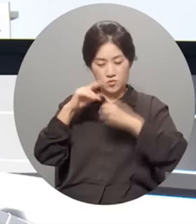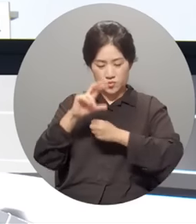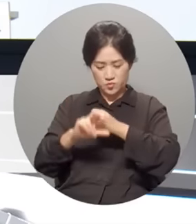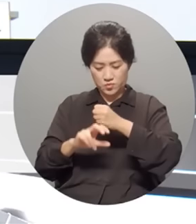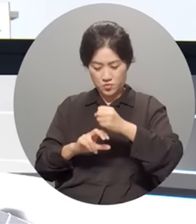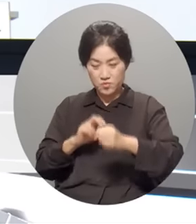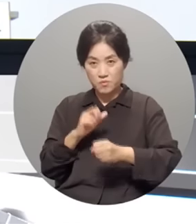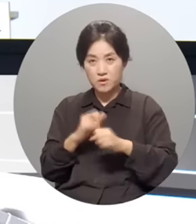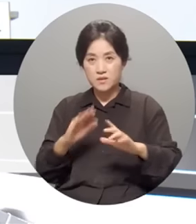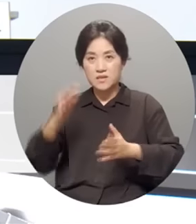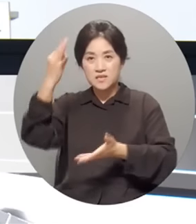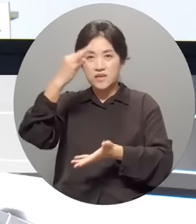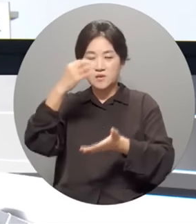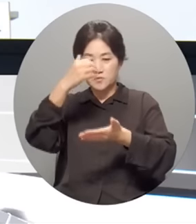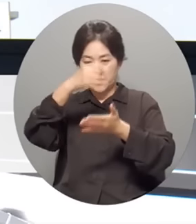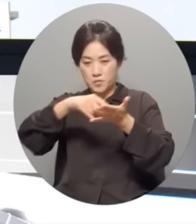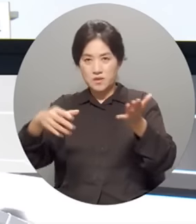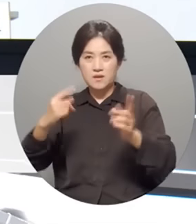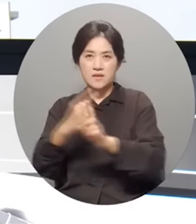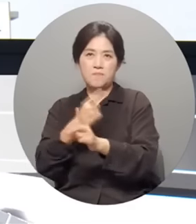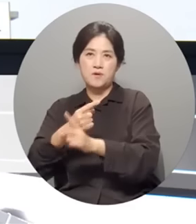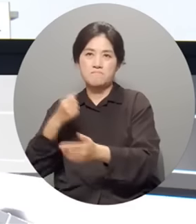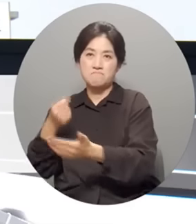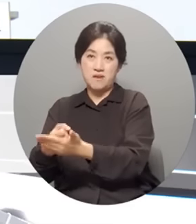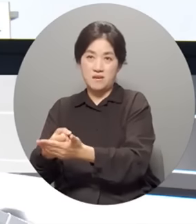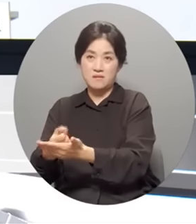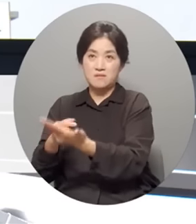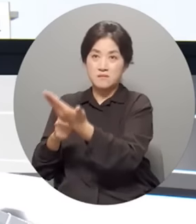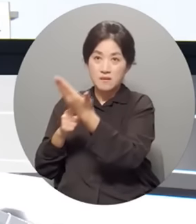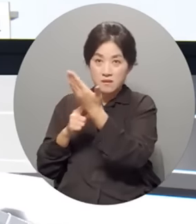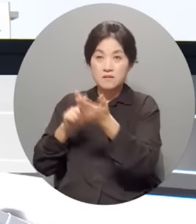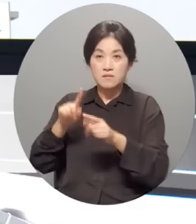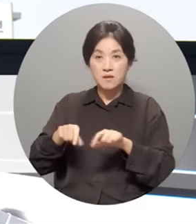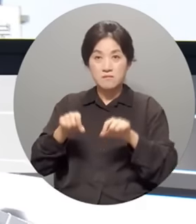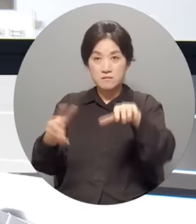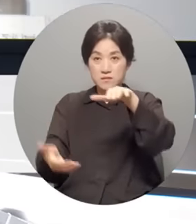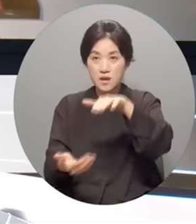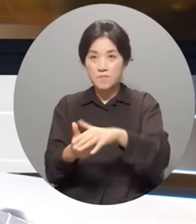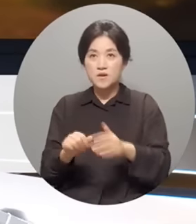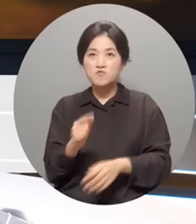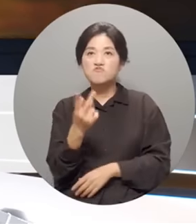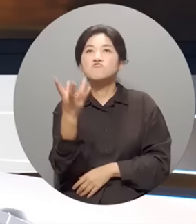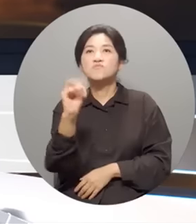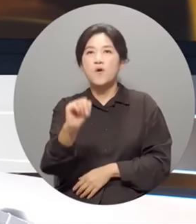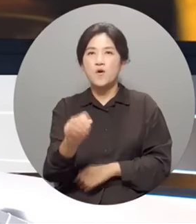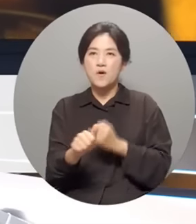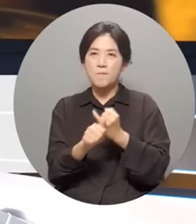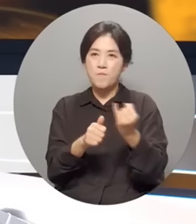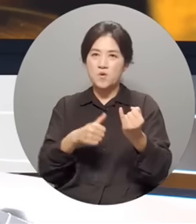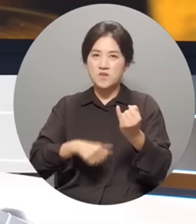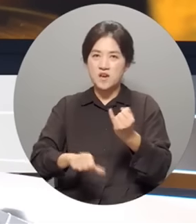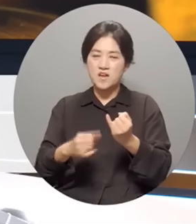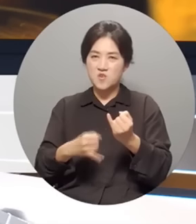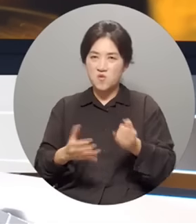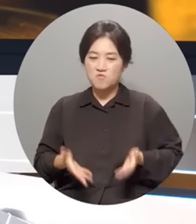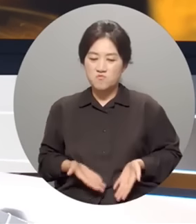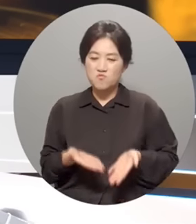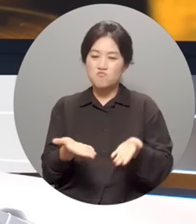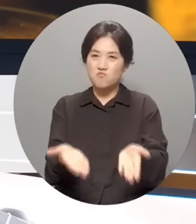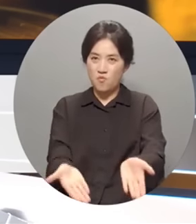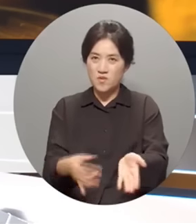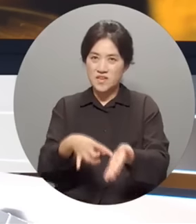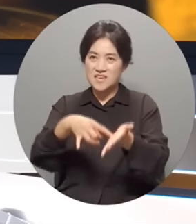만에 상속세 개편안을 내놨는데요. 이번 안이 현실화되면 수십억을 배우자와 자녀들이 물려받아도